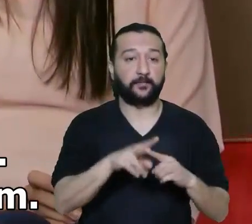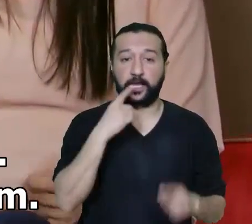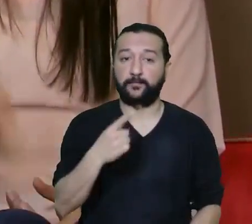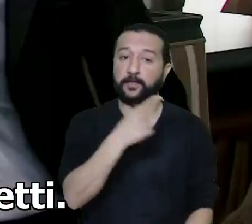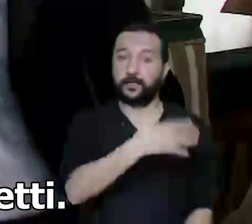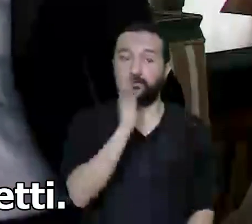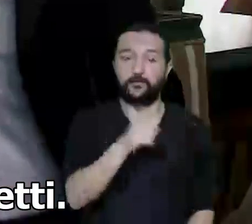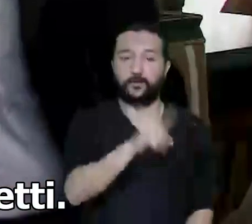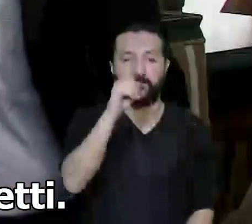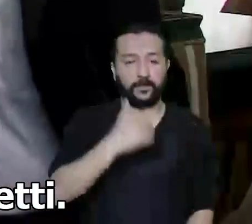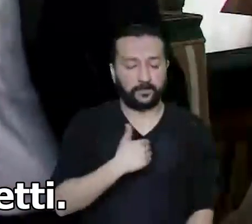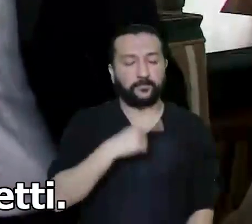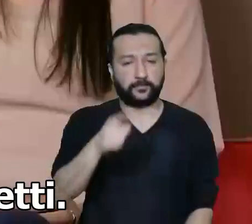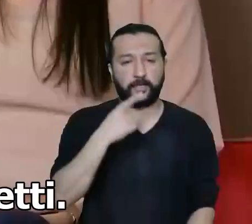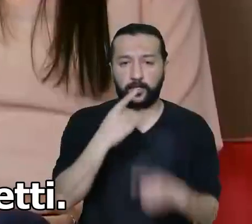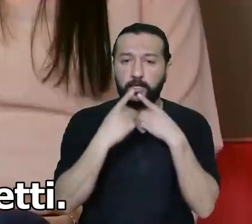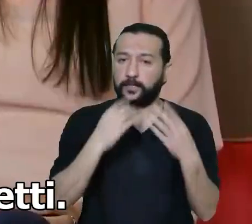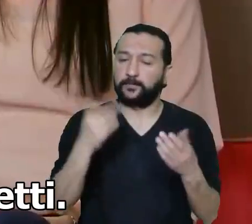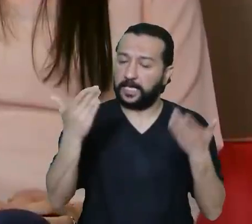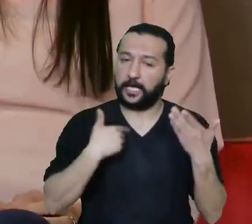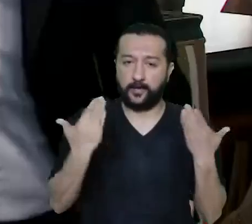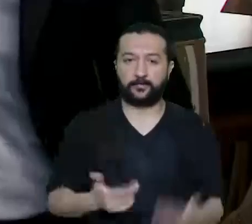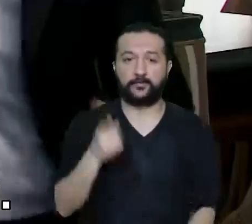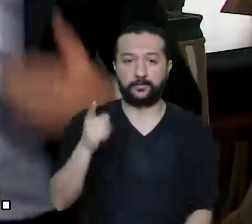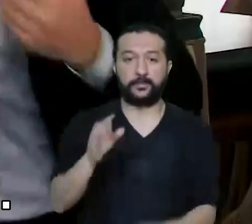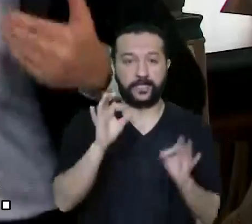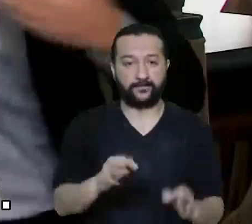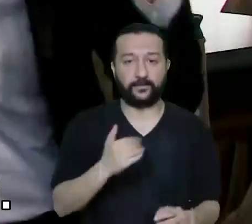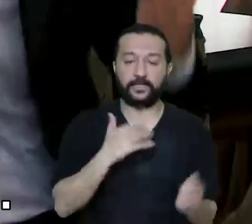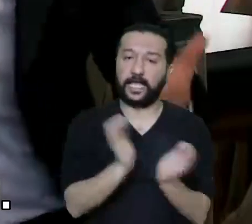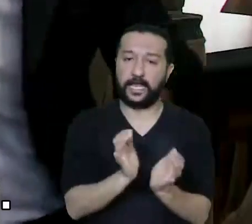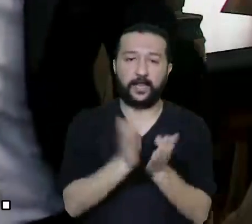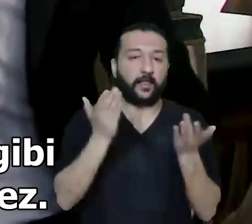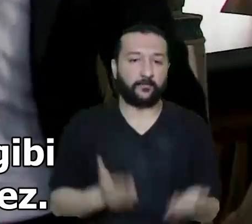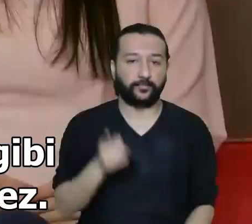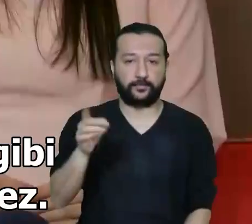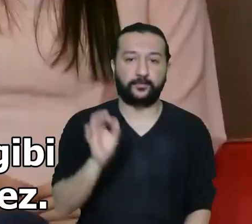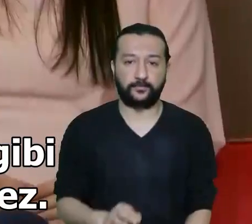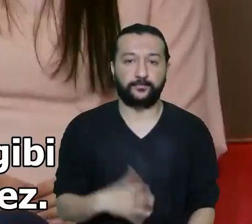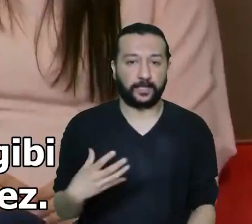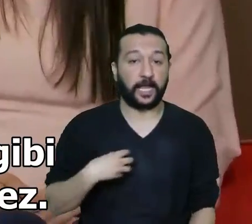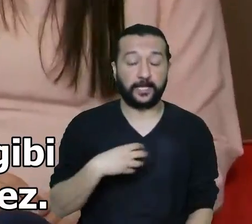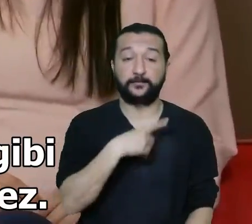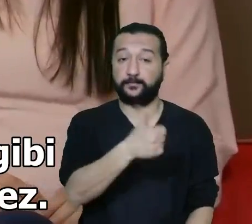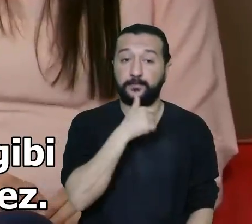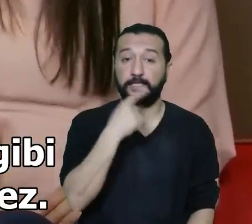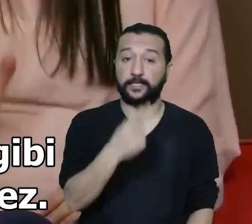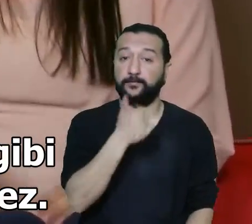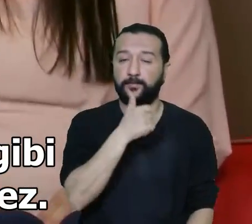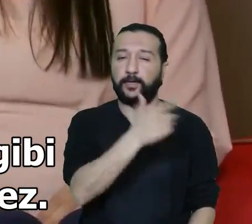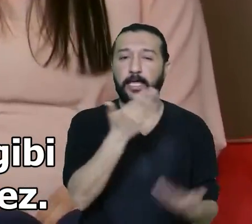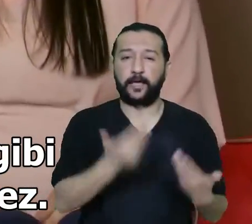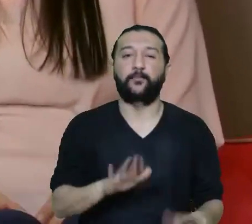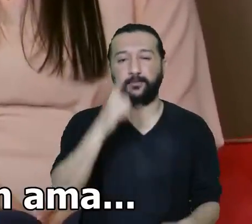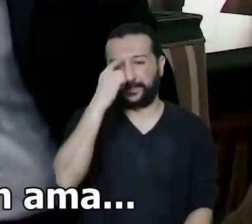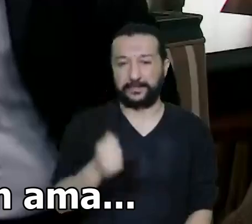der bilmiyorum. Vallahi ben bizimkilerle konuştum, bizimkiler kabul etti. Evet, bizimkiler zaten razı yani. Ay anneciğim, ama dediğin gibi bence de babam